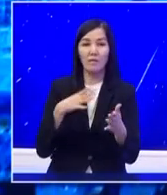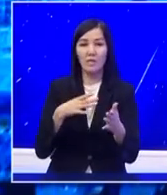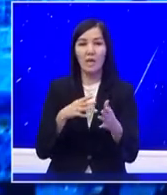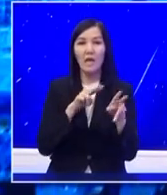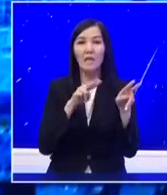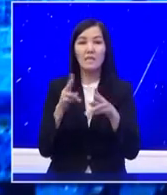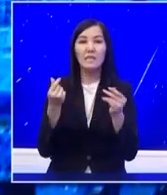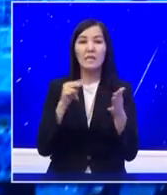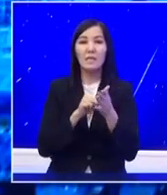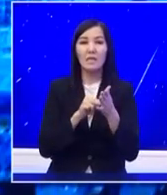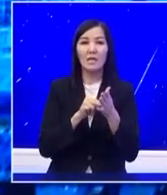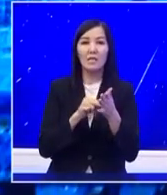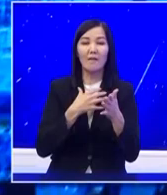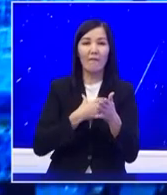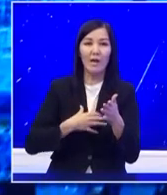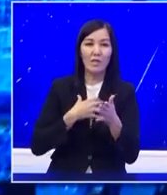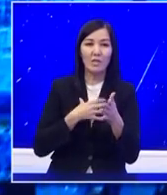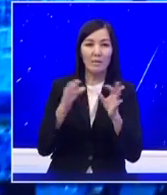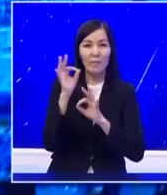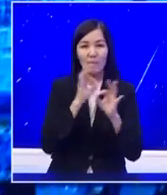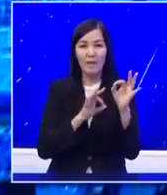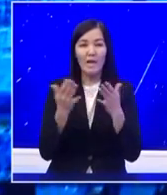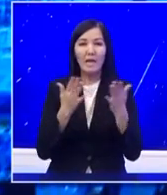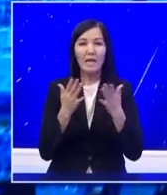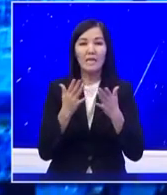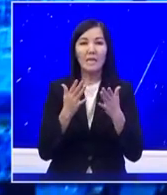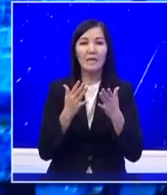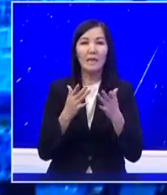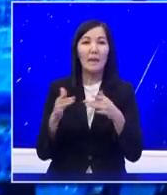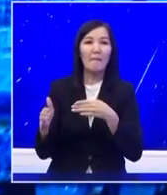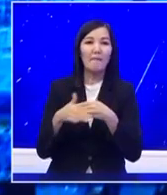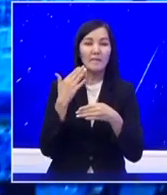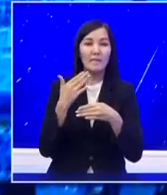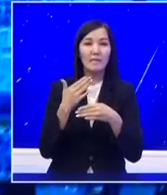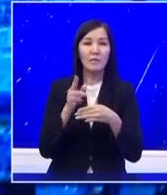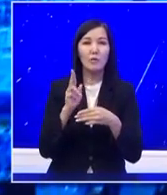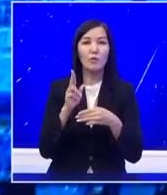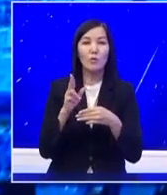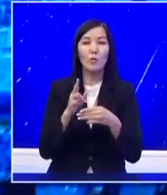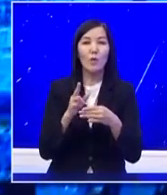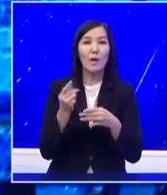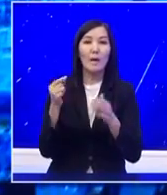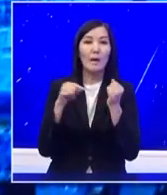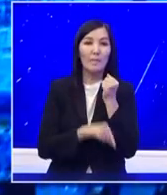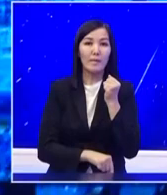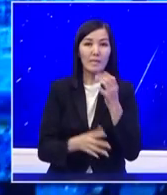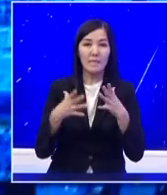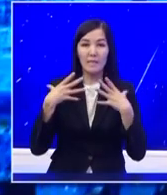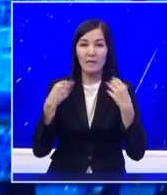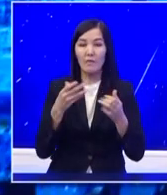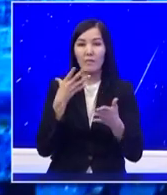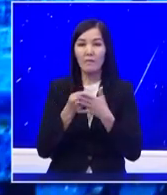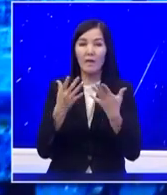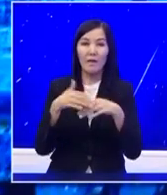Как контролируются цены на жизненно важные препараты и какие меры воздействия применяются к тем, кто стремится обогатиться на здоровье своих